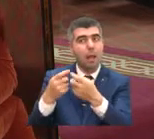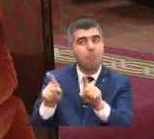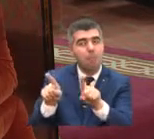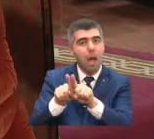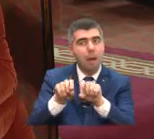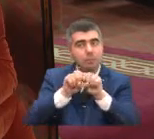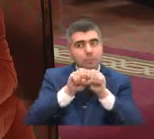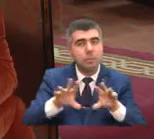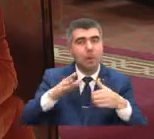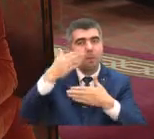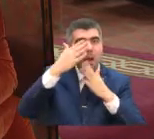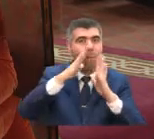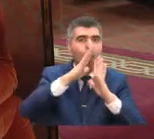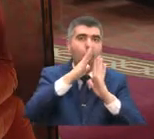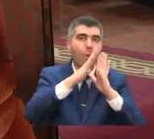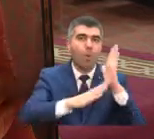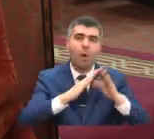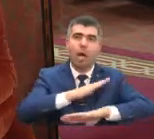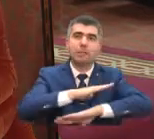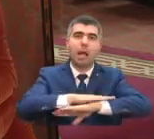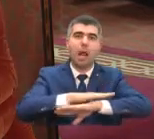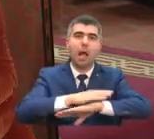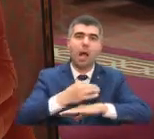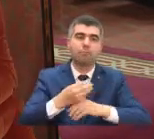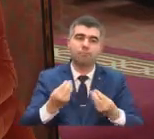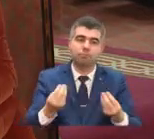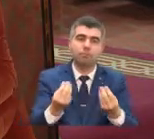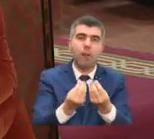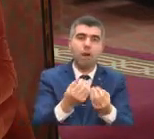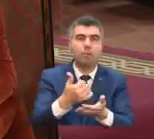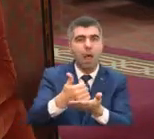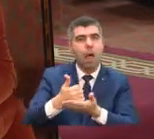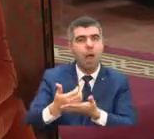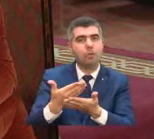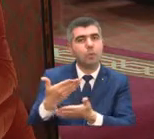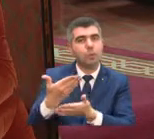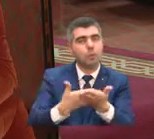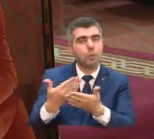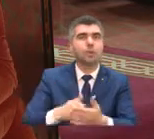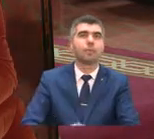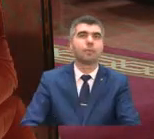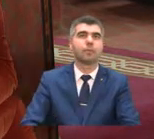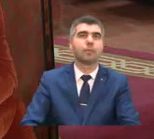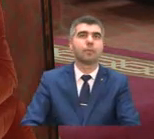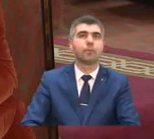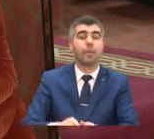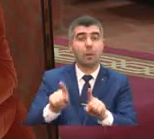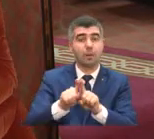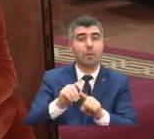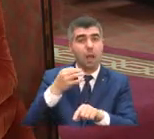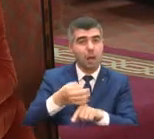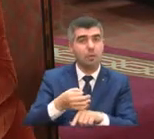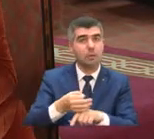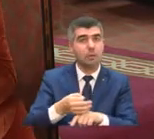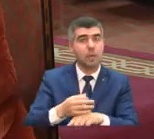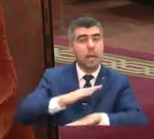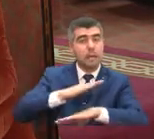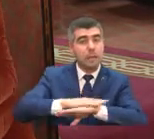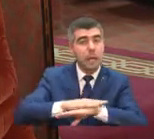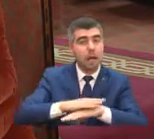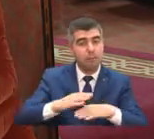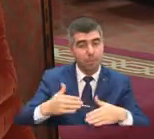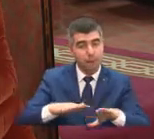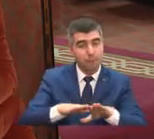الجهه للمطالب ديال هاد الفئه، وفي نفس الوقت كتحتضن احتلال